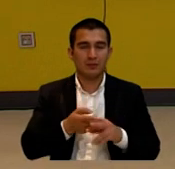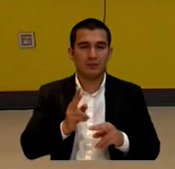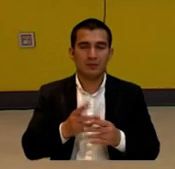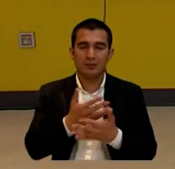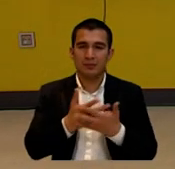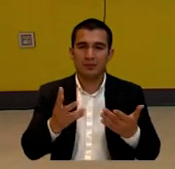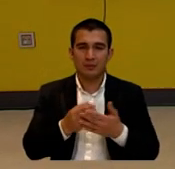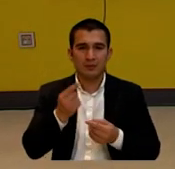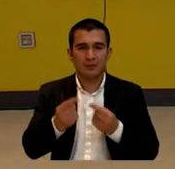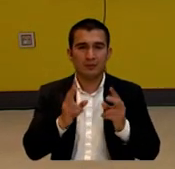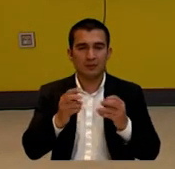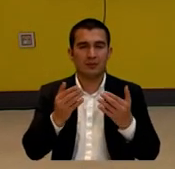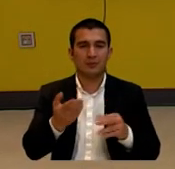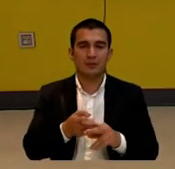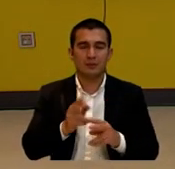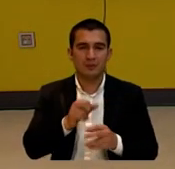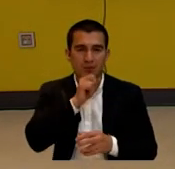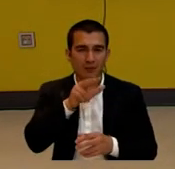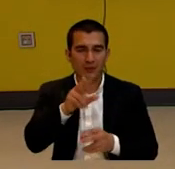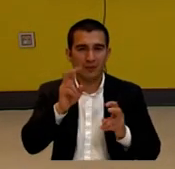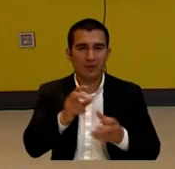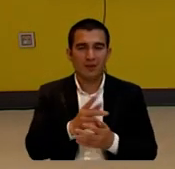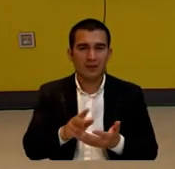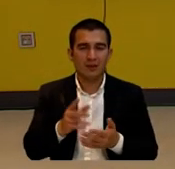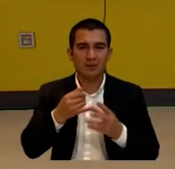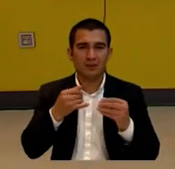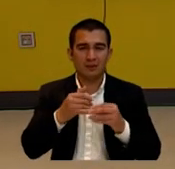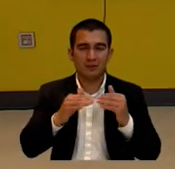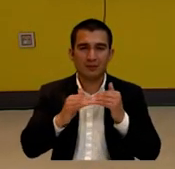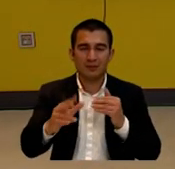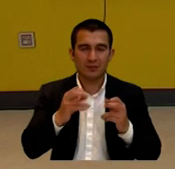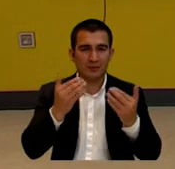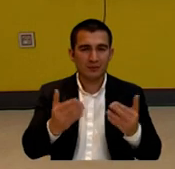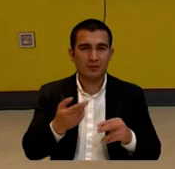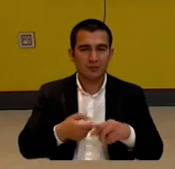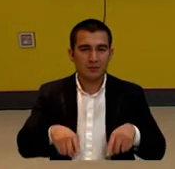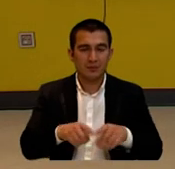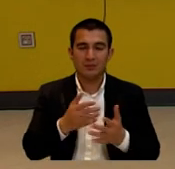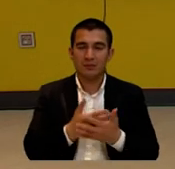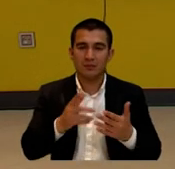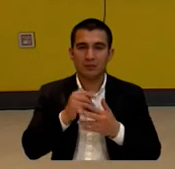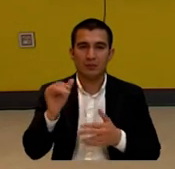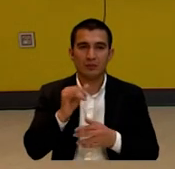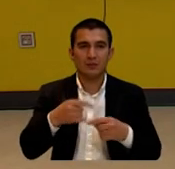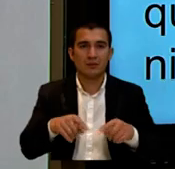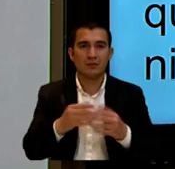припаратлары, судралып юручы, куш, суд имузучы хайваларының мүліяжлары.